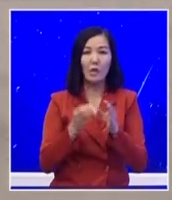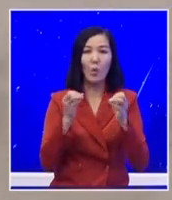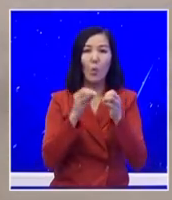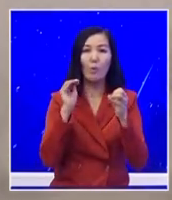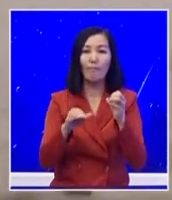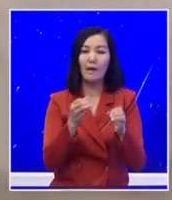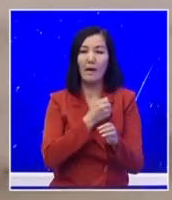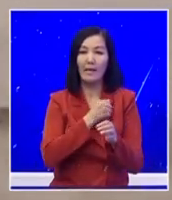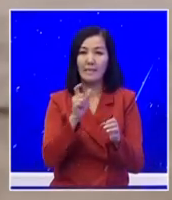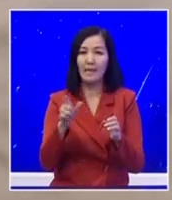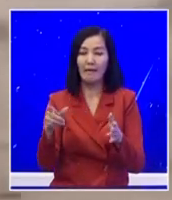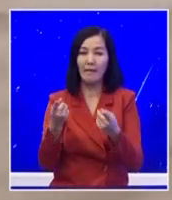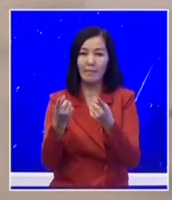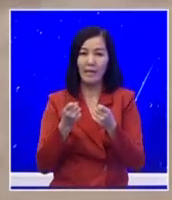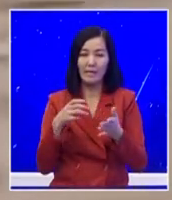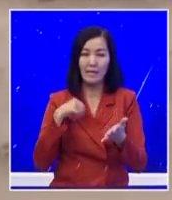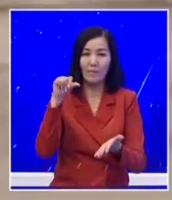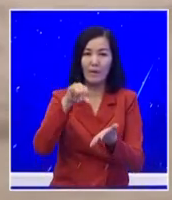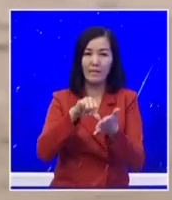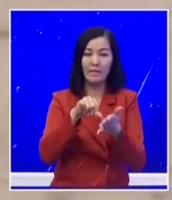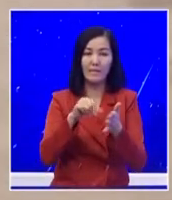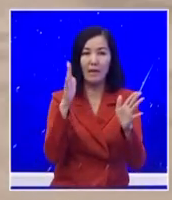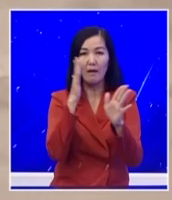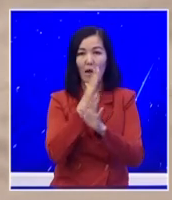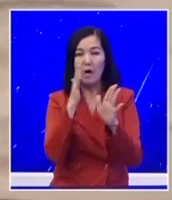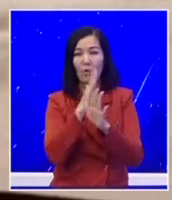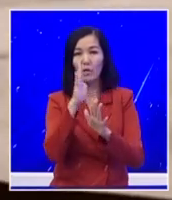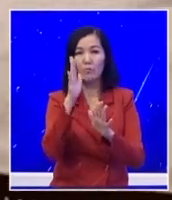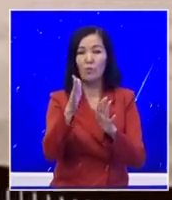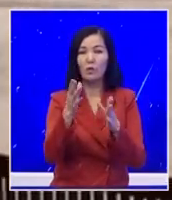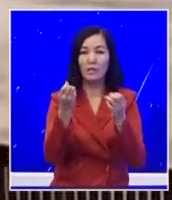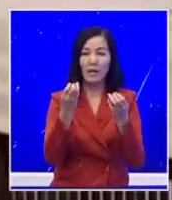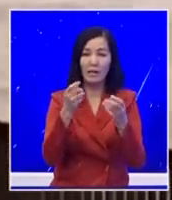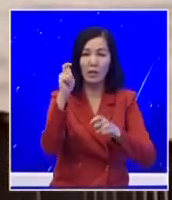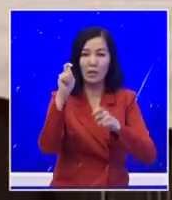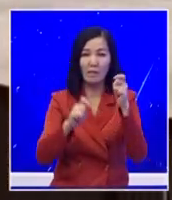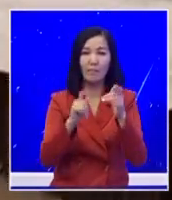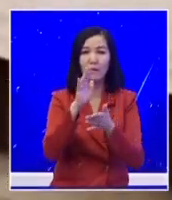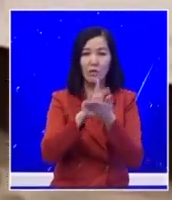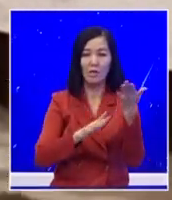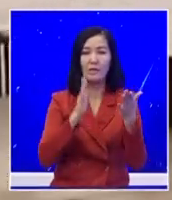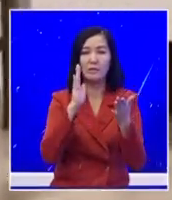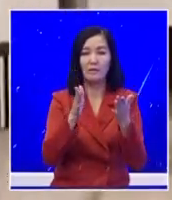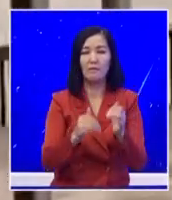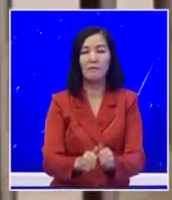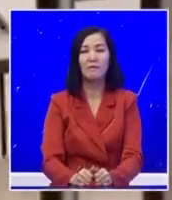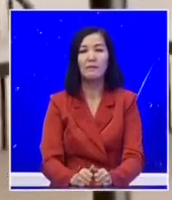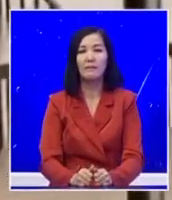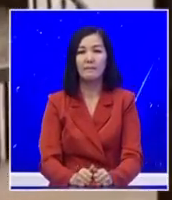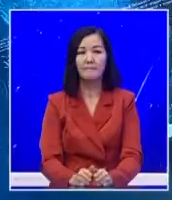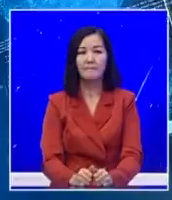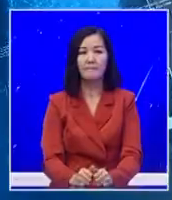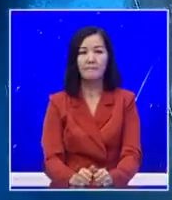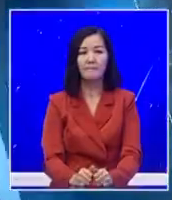әскери жұмылдырылды. Синоптиктердің болжамы көңіл көншітпейді. Олар елдегі жаңбырлы ауа райы алдағы уақытта жалғасатынын